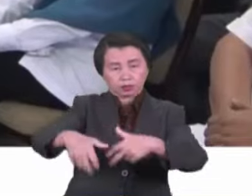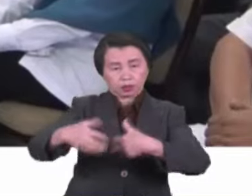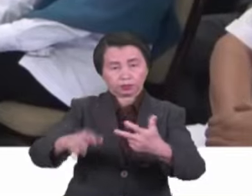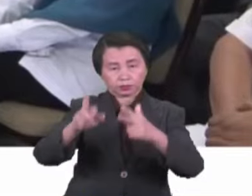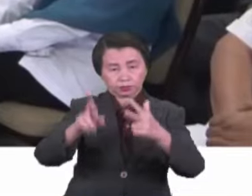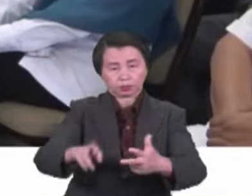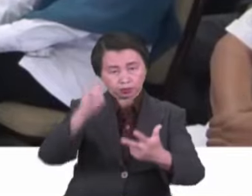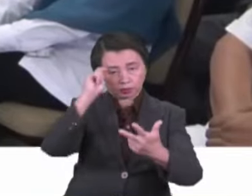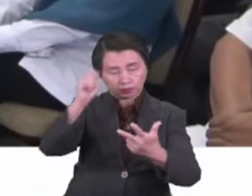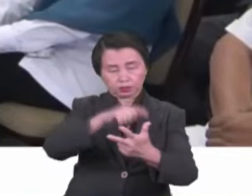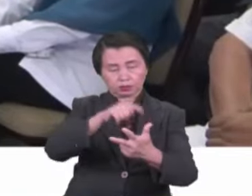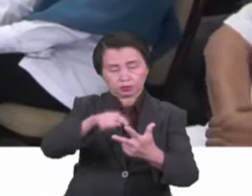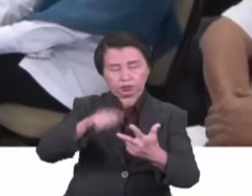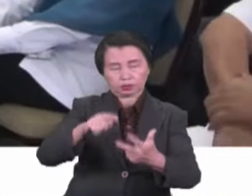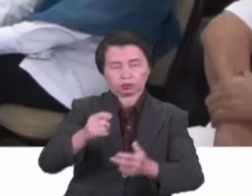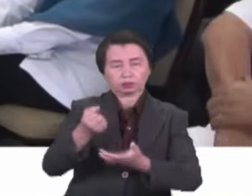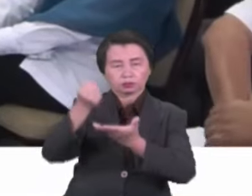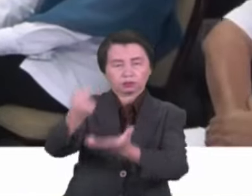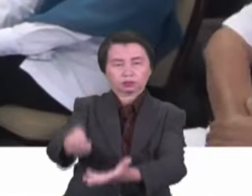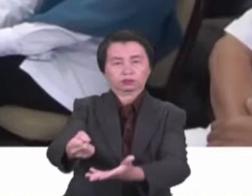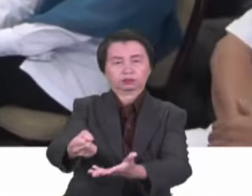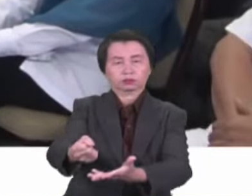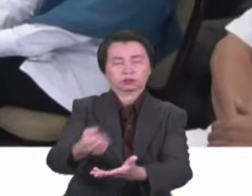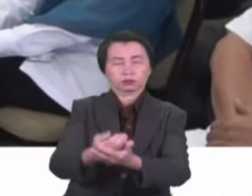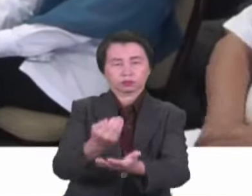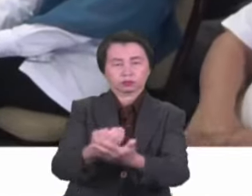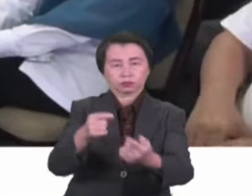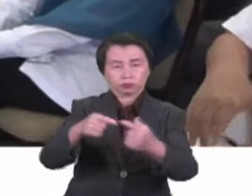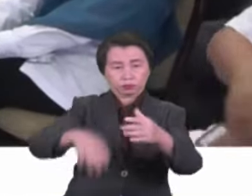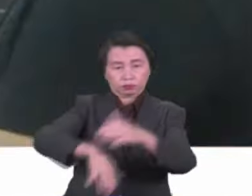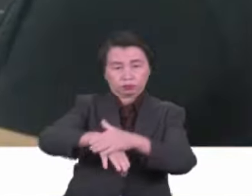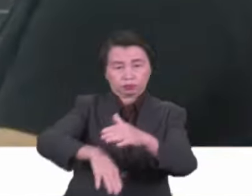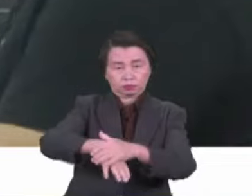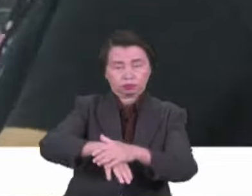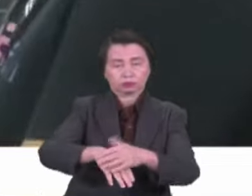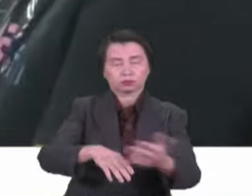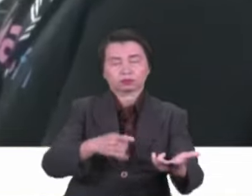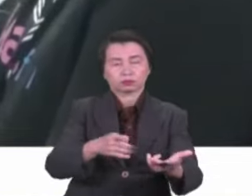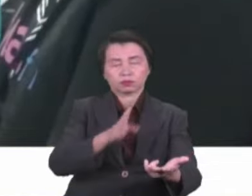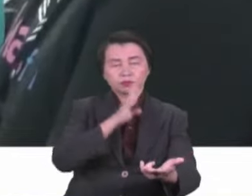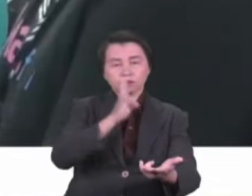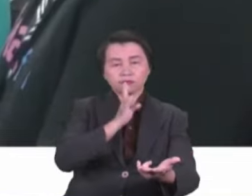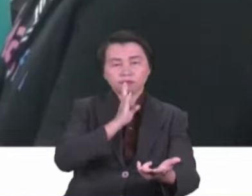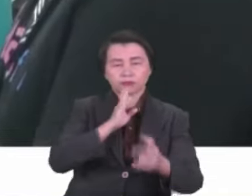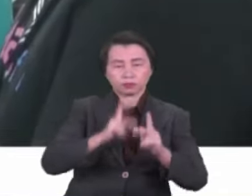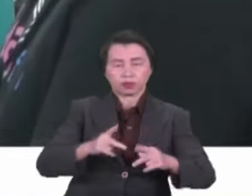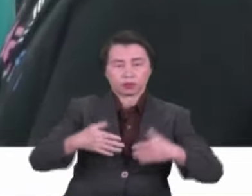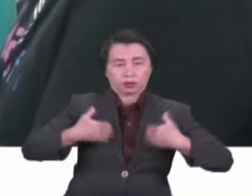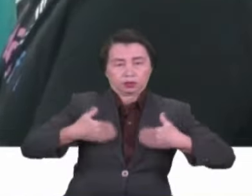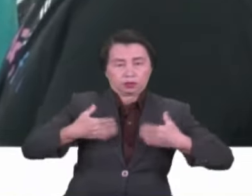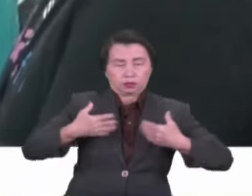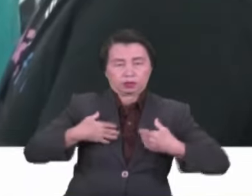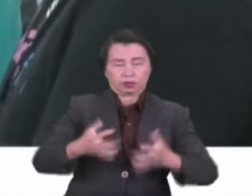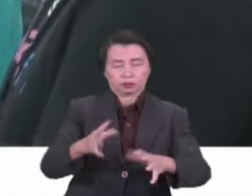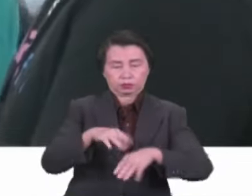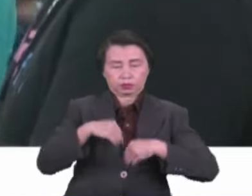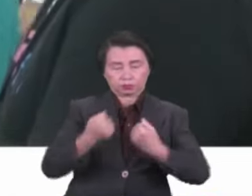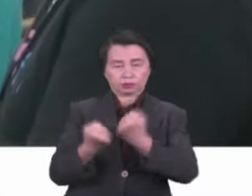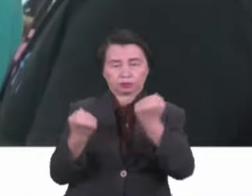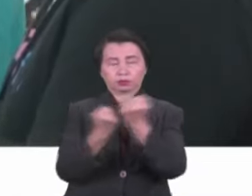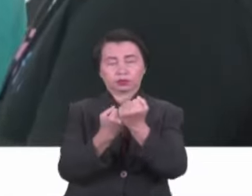Rakyat Terengganu Sdn Berhad. Menurut Ketua Pegawai Eksekutif TFC Sdn Berhad, Abdul Rashid Yusof, pihaknya berbesar hati menerima penajaan